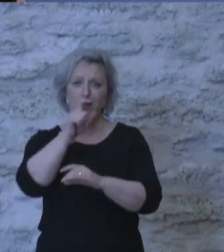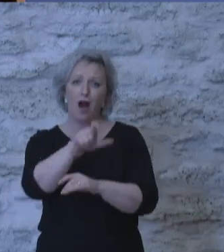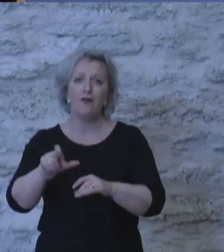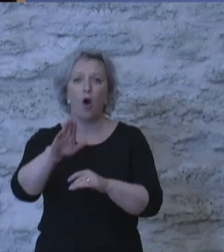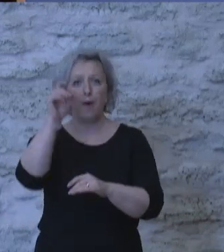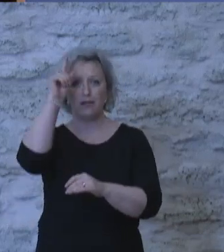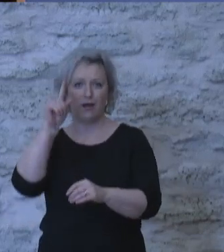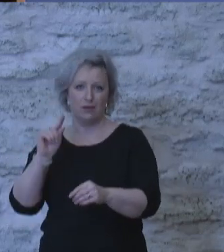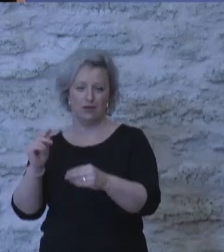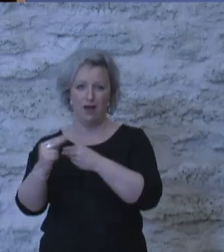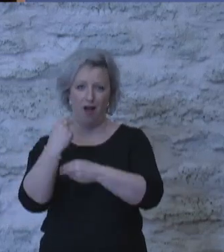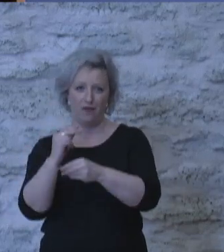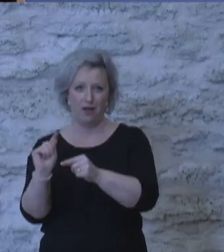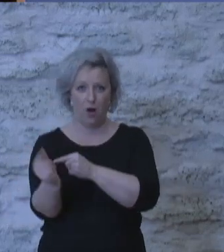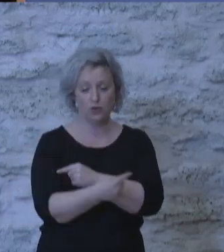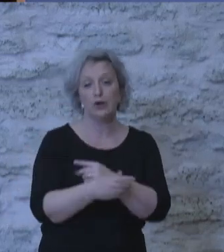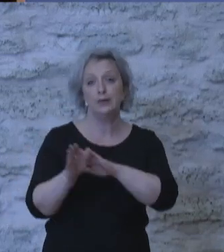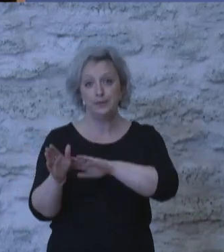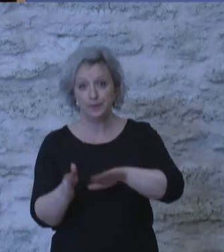170-st.